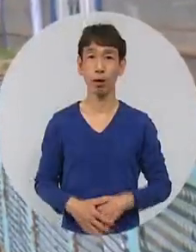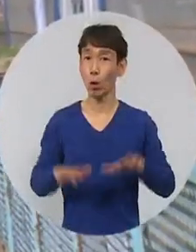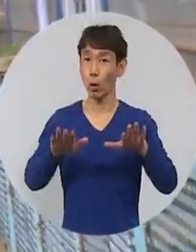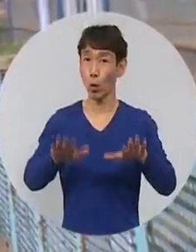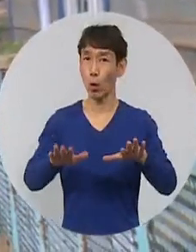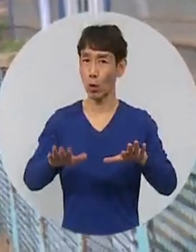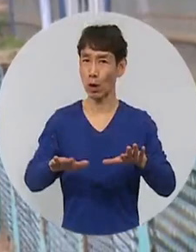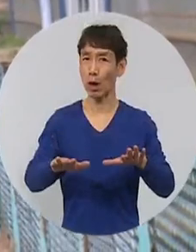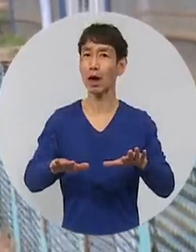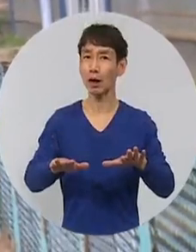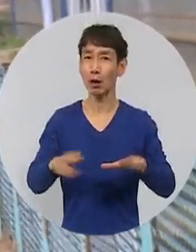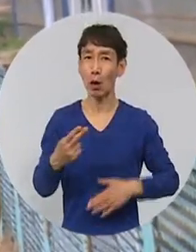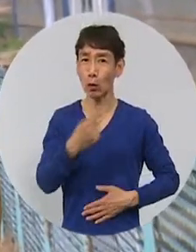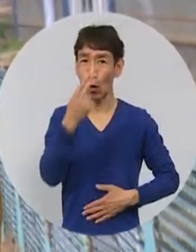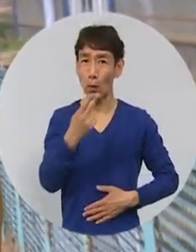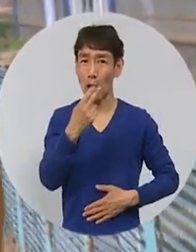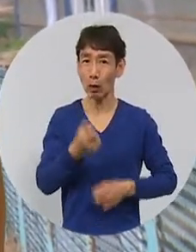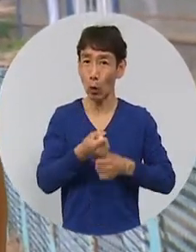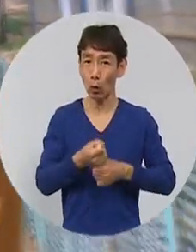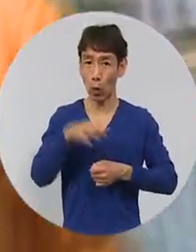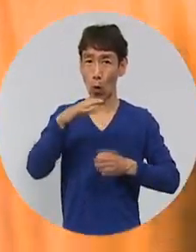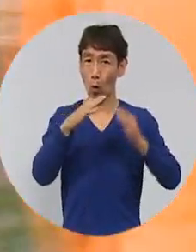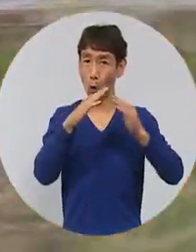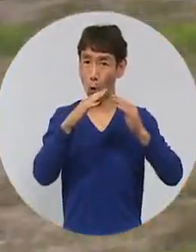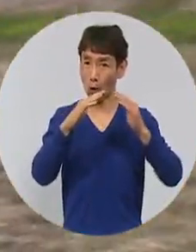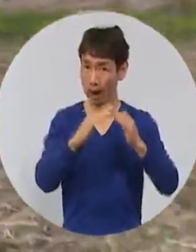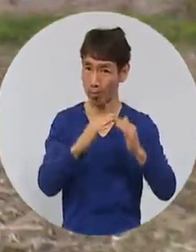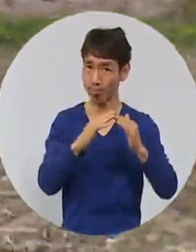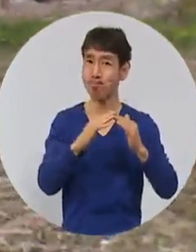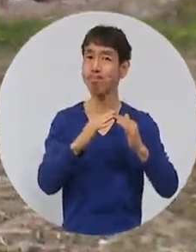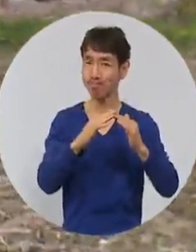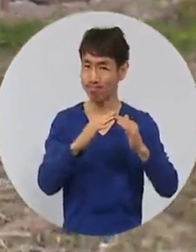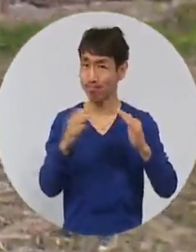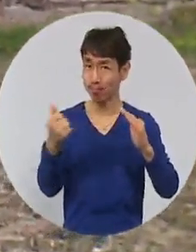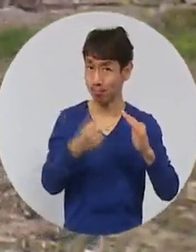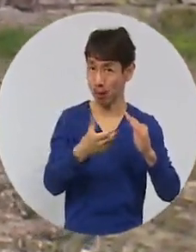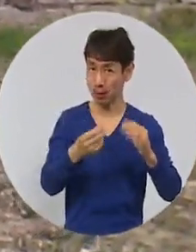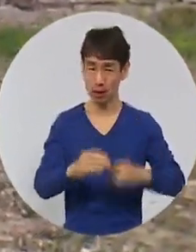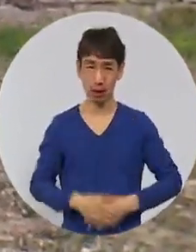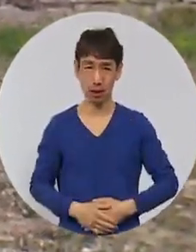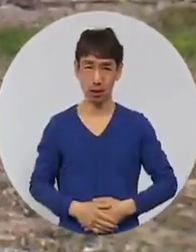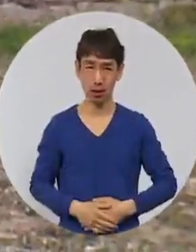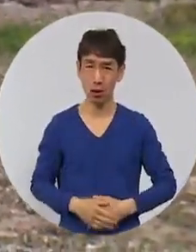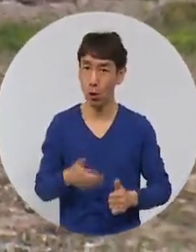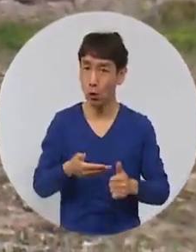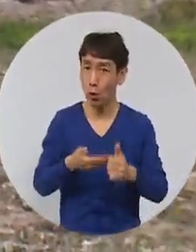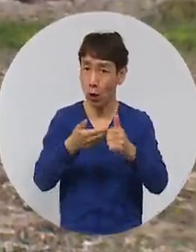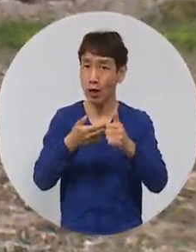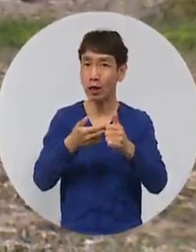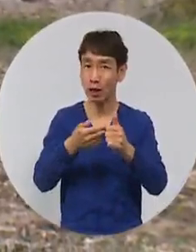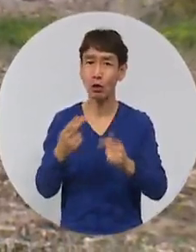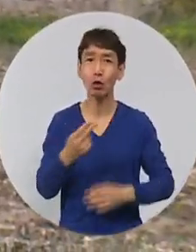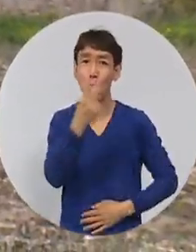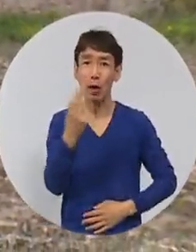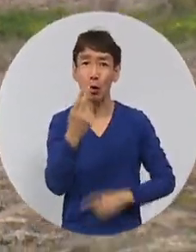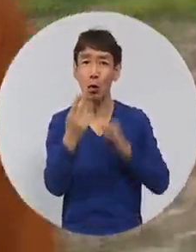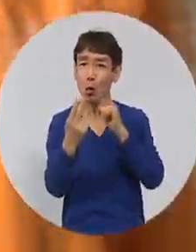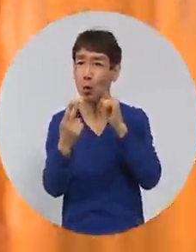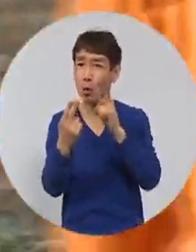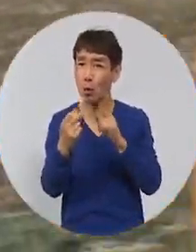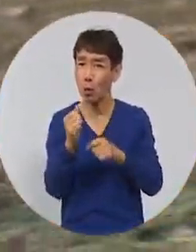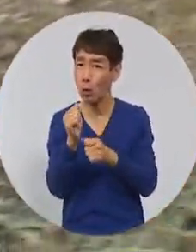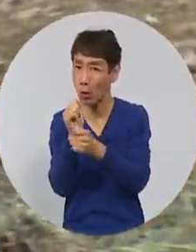今回はトマト農家さんのハウスにお邪魔します。 作っているトマトのこだわりについてお伺いしたいと思います